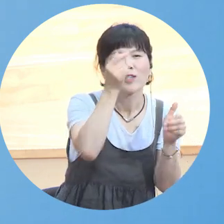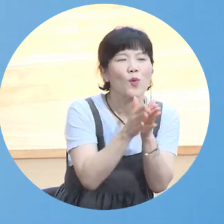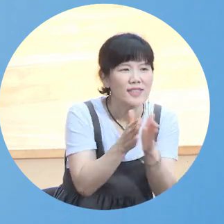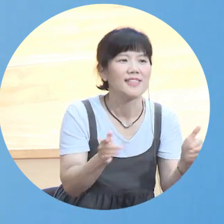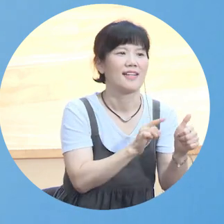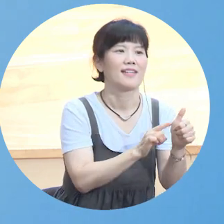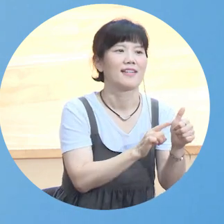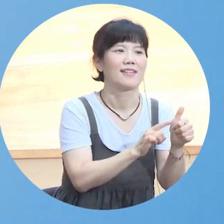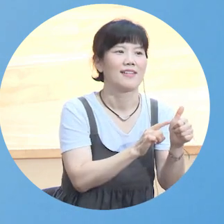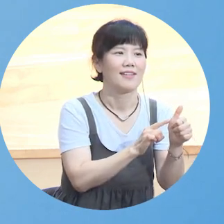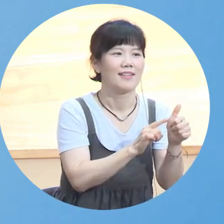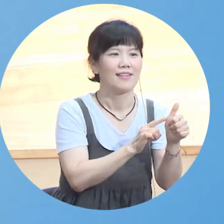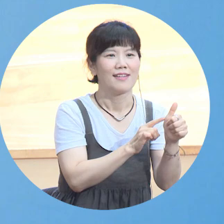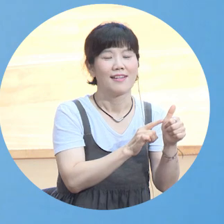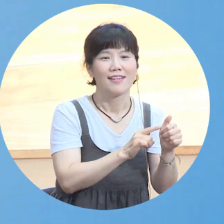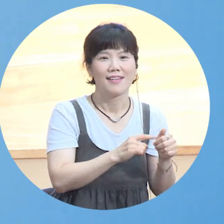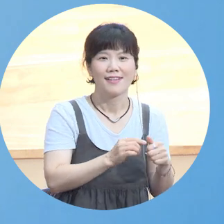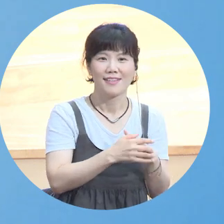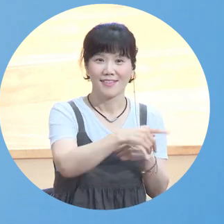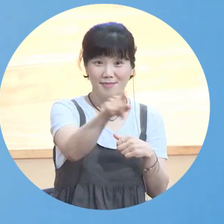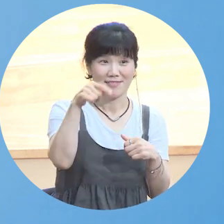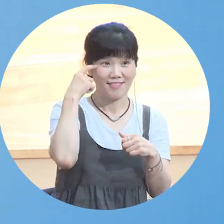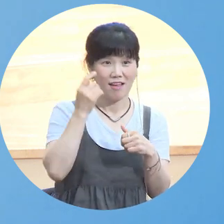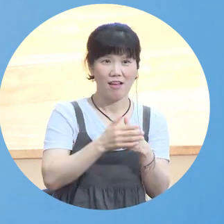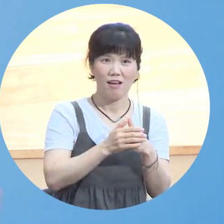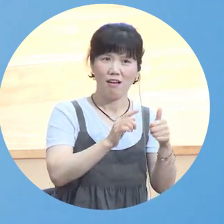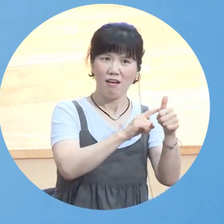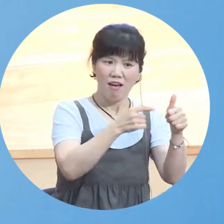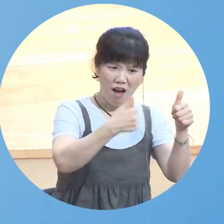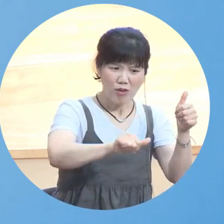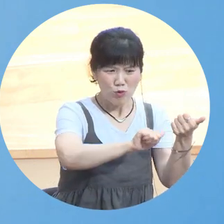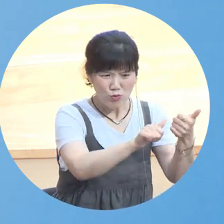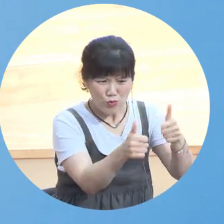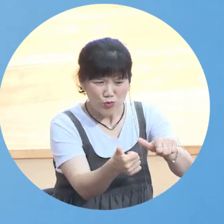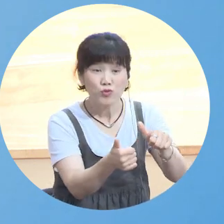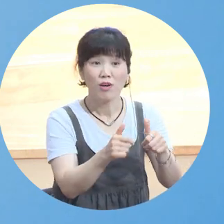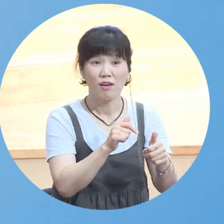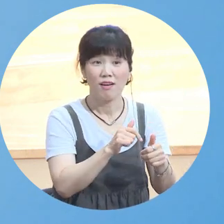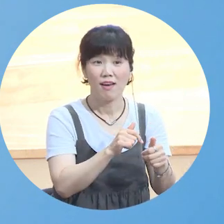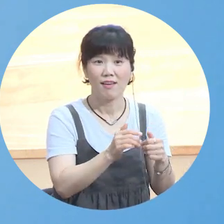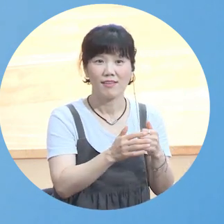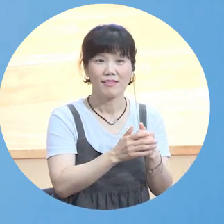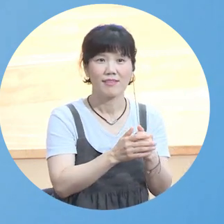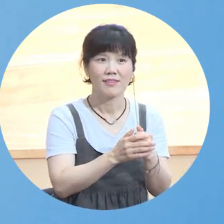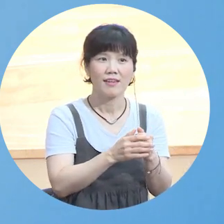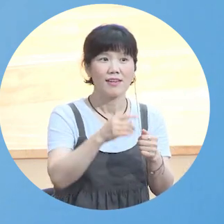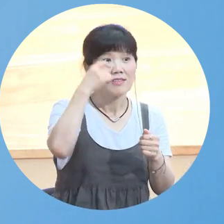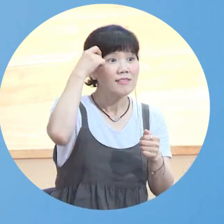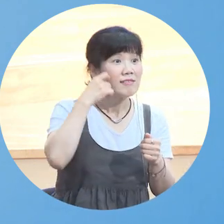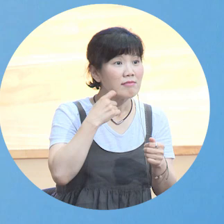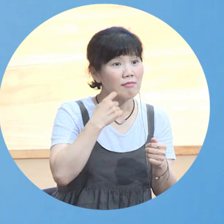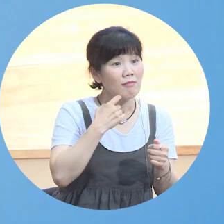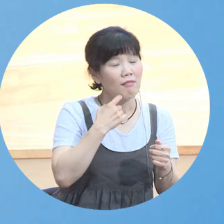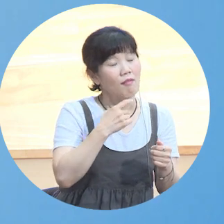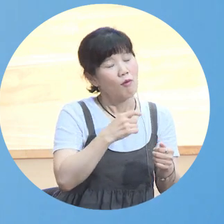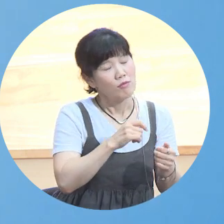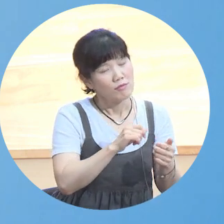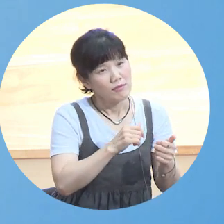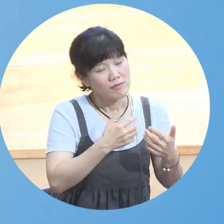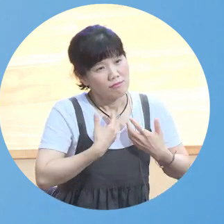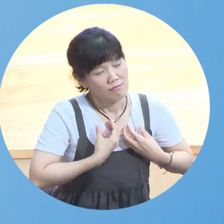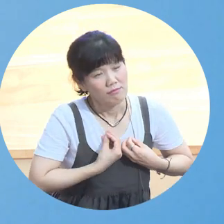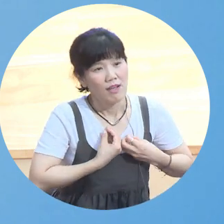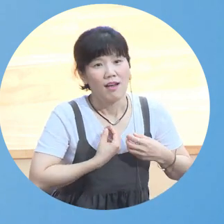여러분 우리는 그렇게 생각 아이 그렇게 아들이 죽는 데 자식이 죽는 데 하늘이 노래 주님 일이 있는데 취 도 안 하고 버틸 그럴 사람이 다 다